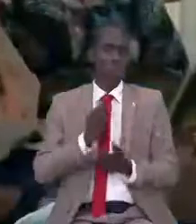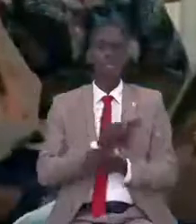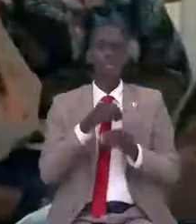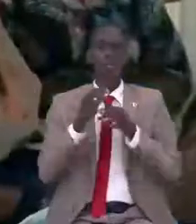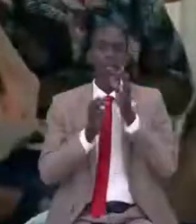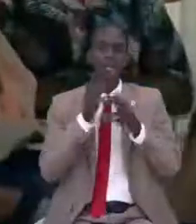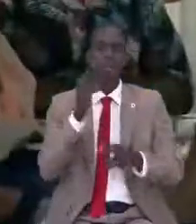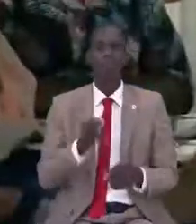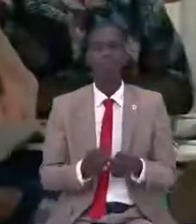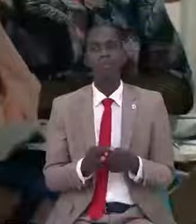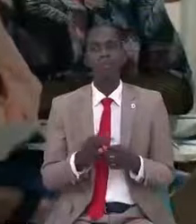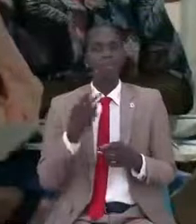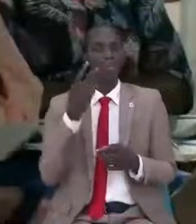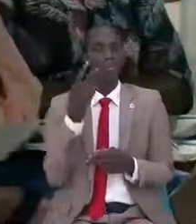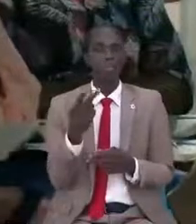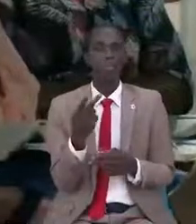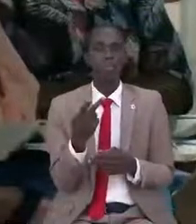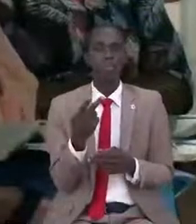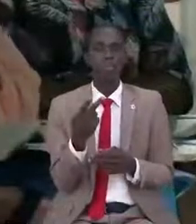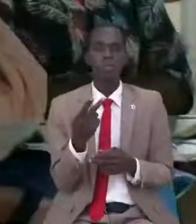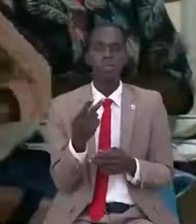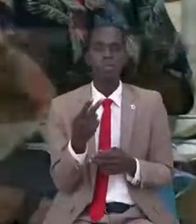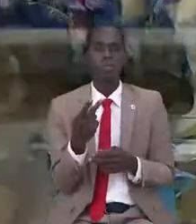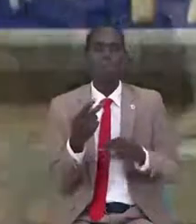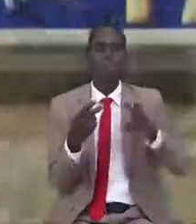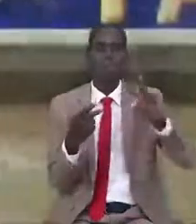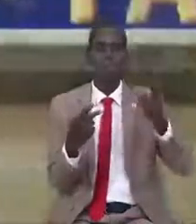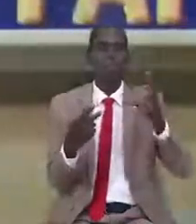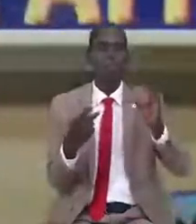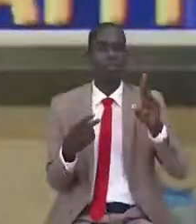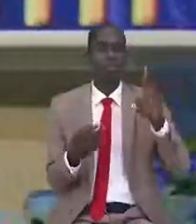de Jésus-Christ. Voyons,